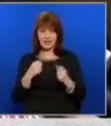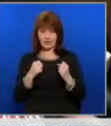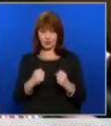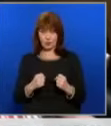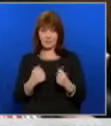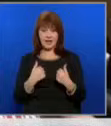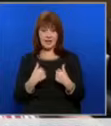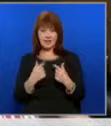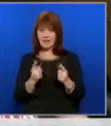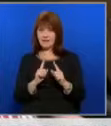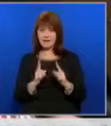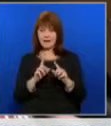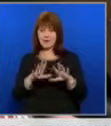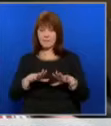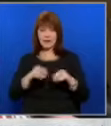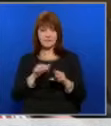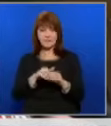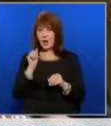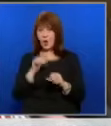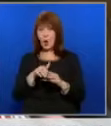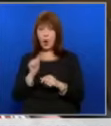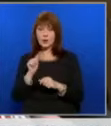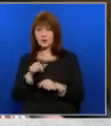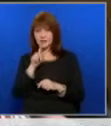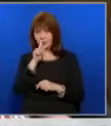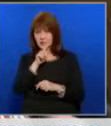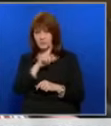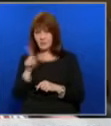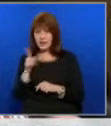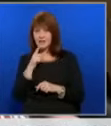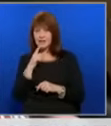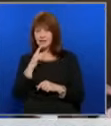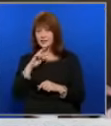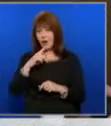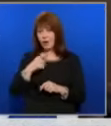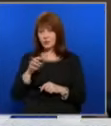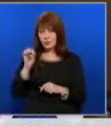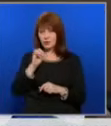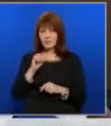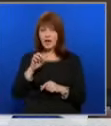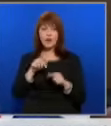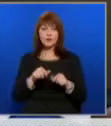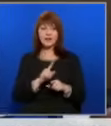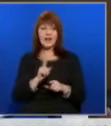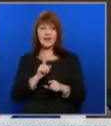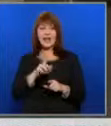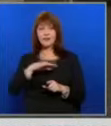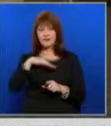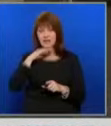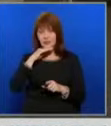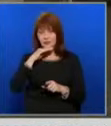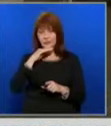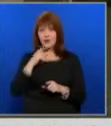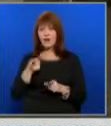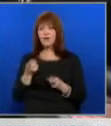ние не бихме приели отказ в този момент за отговор от Европа. Това е недостатъчно и не трябва да го приемаме. Това